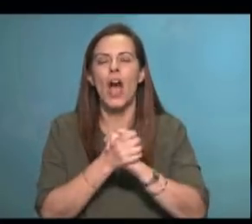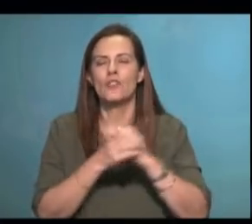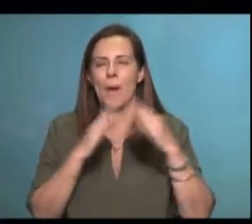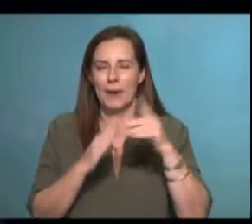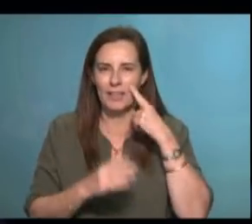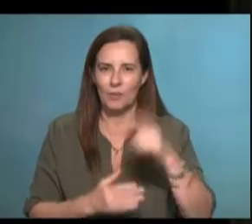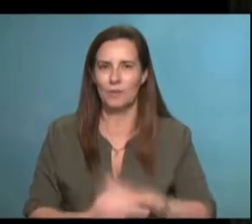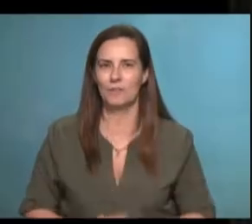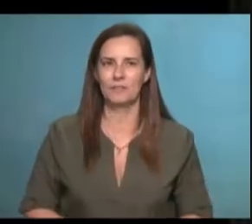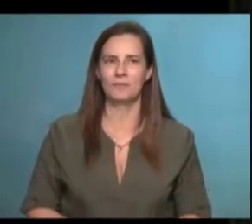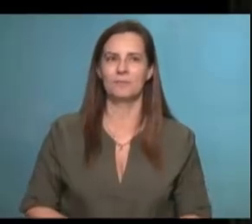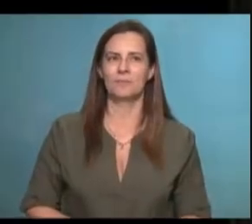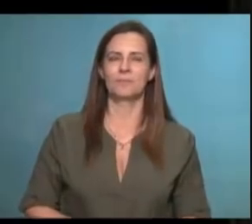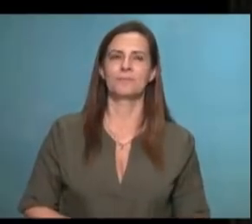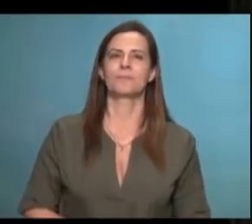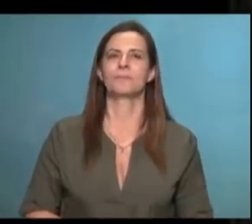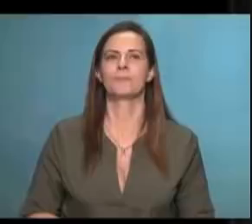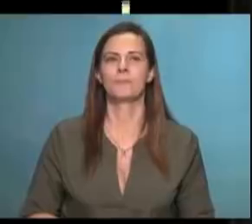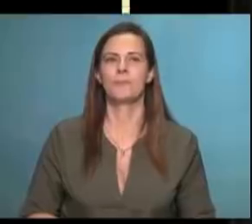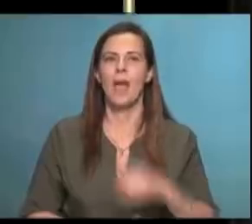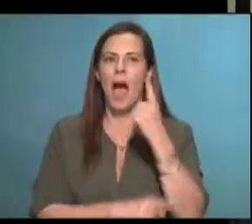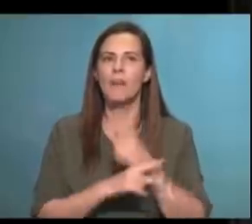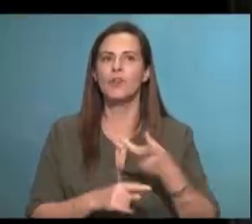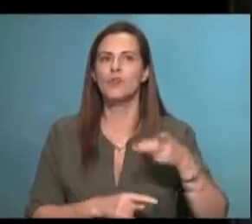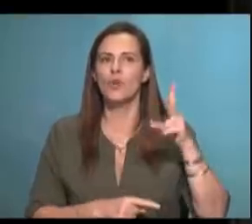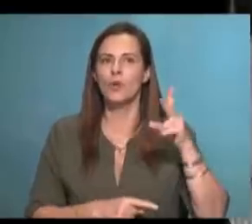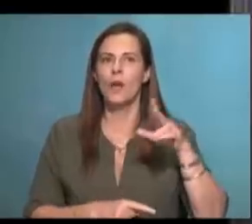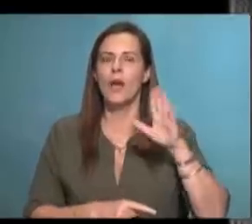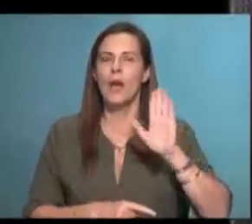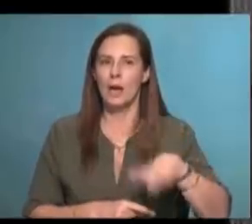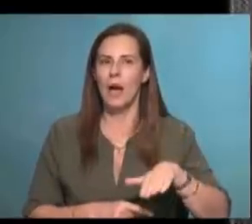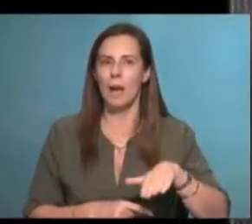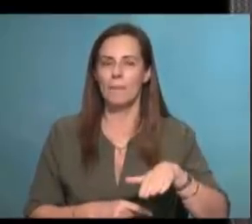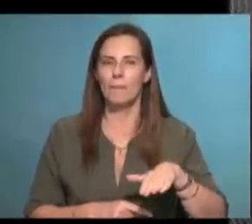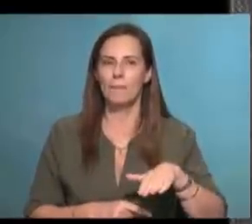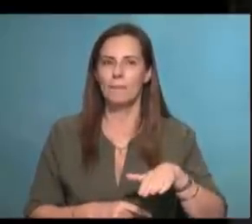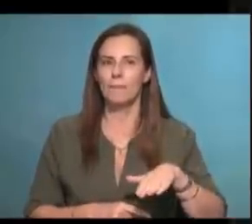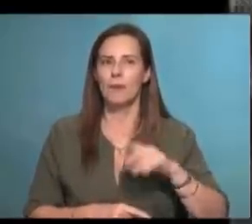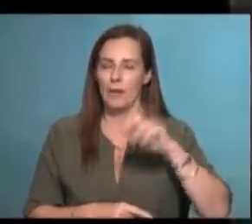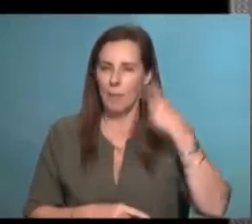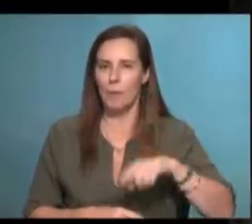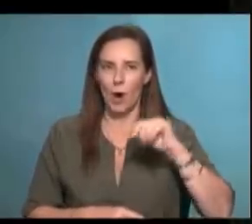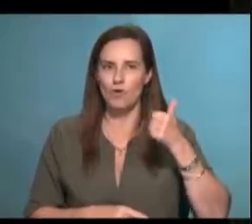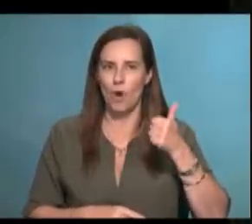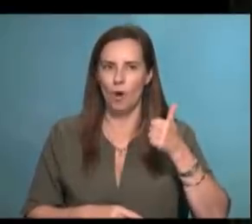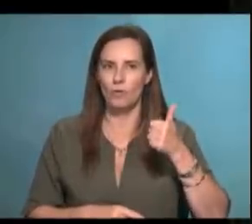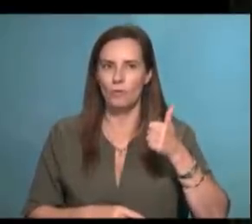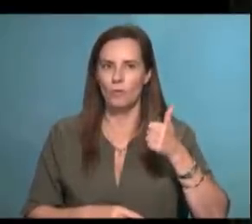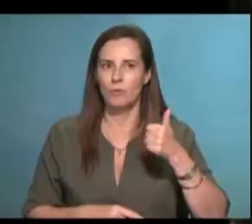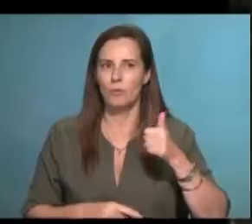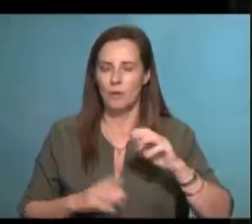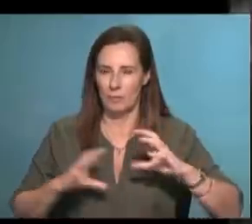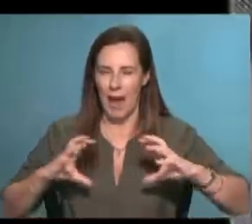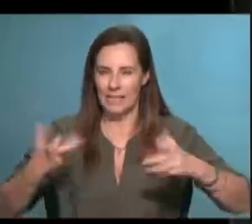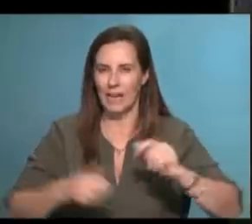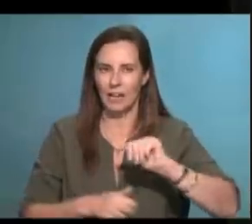הנה. ההפגזה מתגברת והולכת, וגם הזחל הראשון שאנשיו קפצו מן הזחל